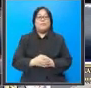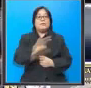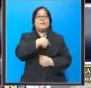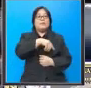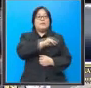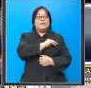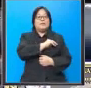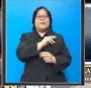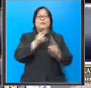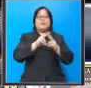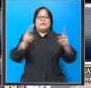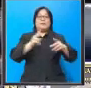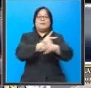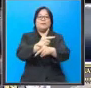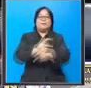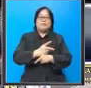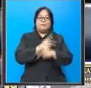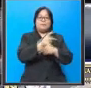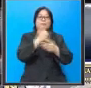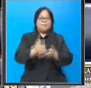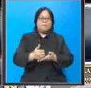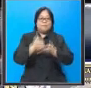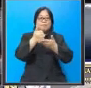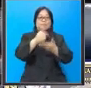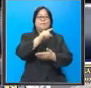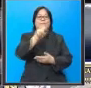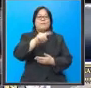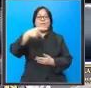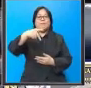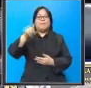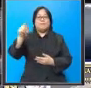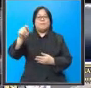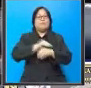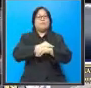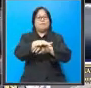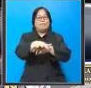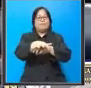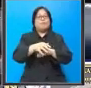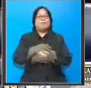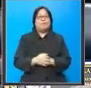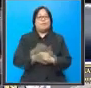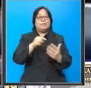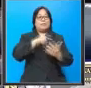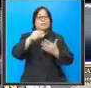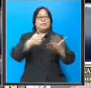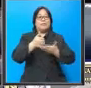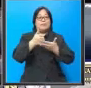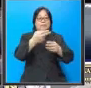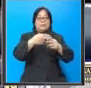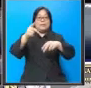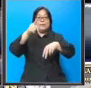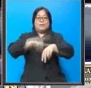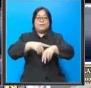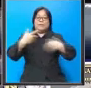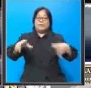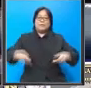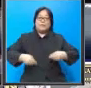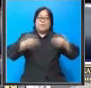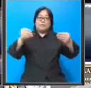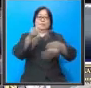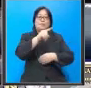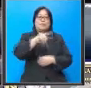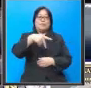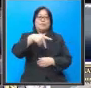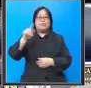Kementerian dah sangat penting dalam membantu CVT dan terjejas antar bantuan Jadi pendek yang telah diberikan kepada